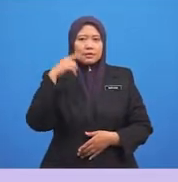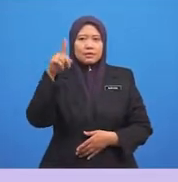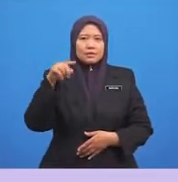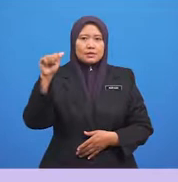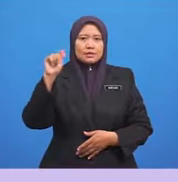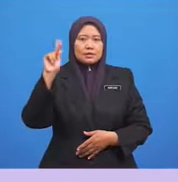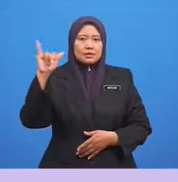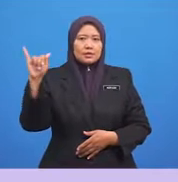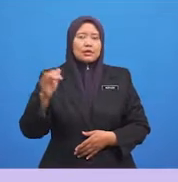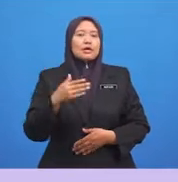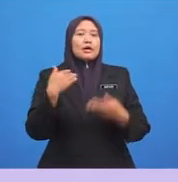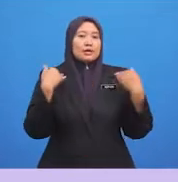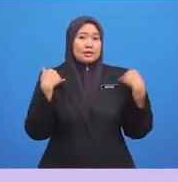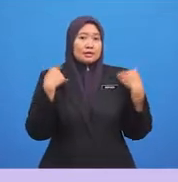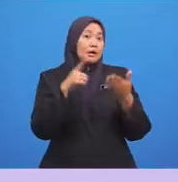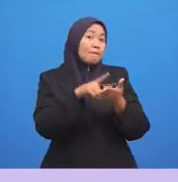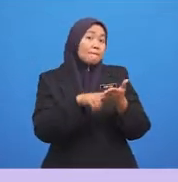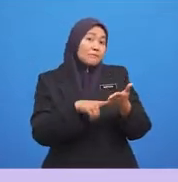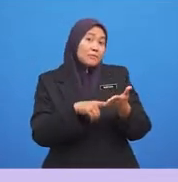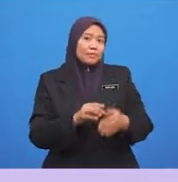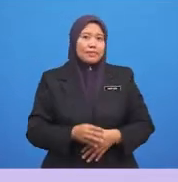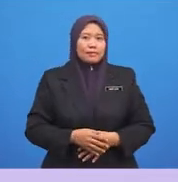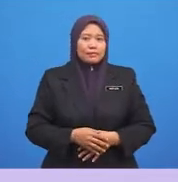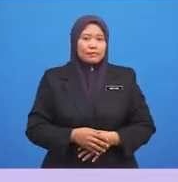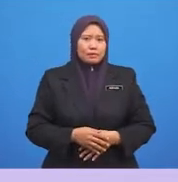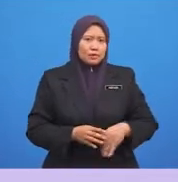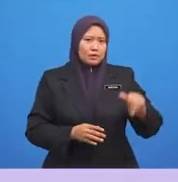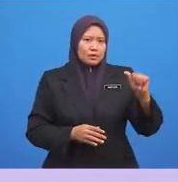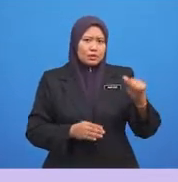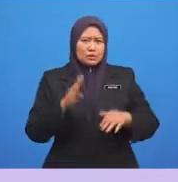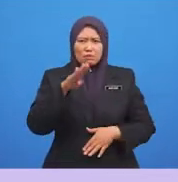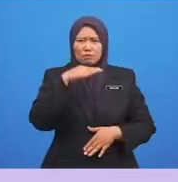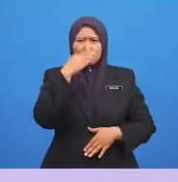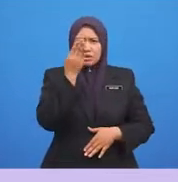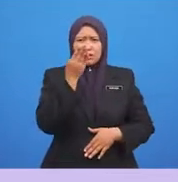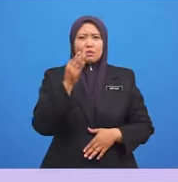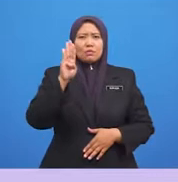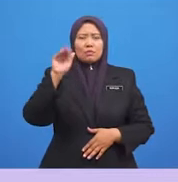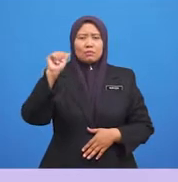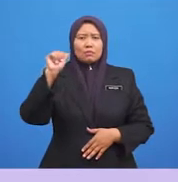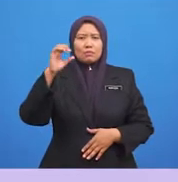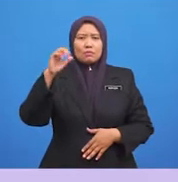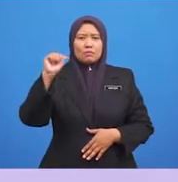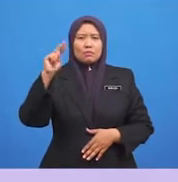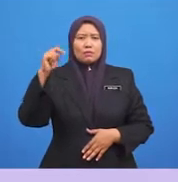B, bau-bau bunga. C, bau-bau durian. D, bau-bau kemenyan.